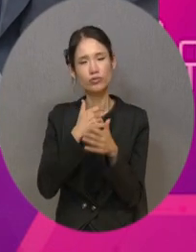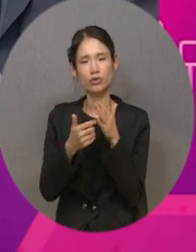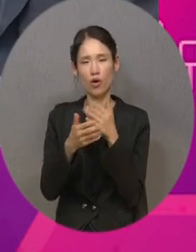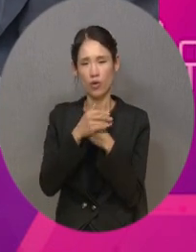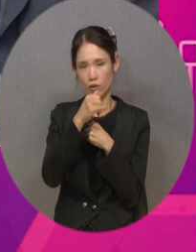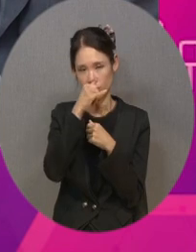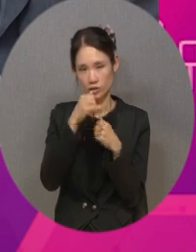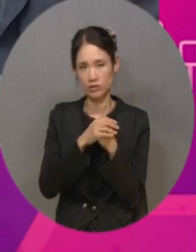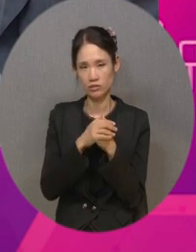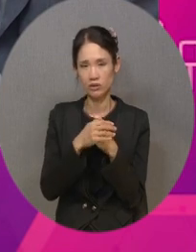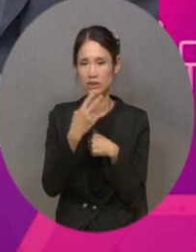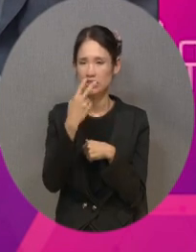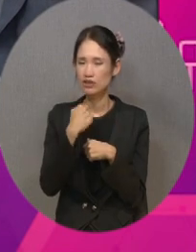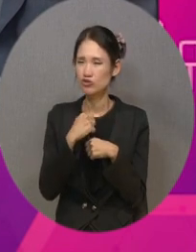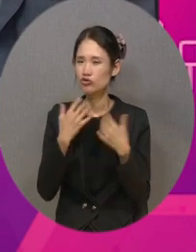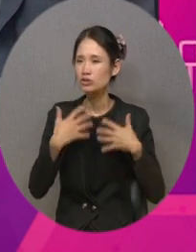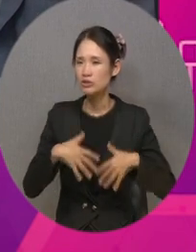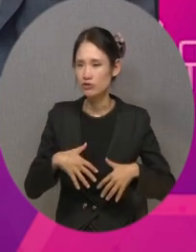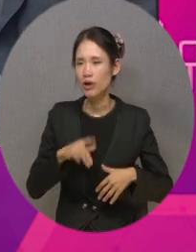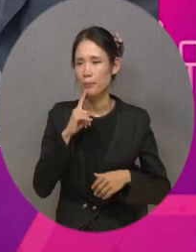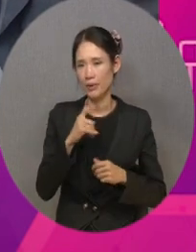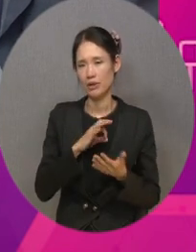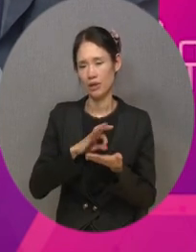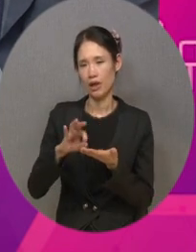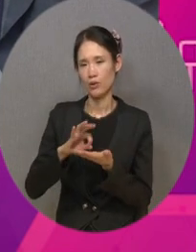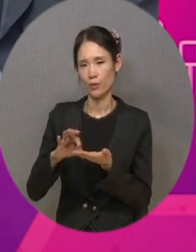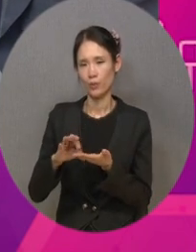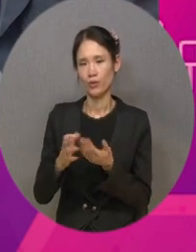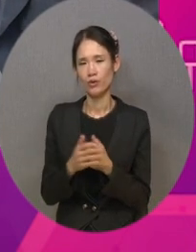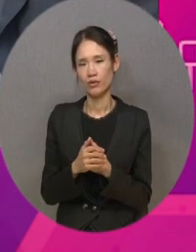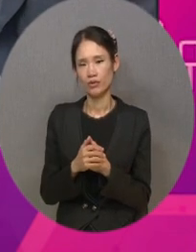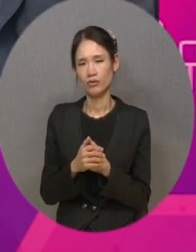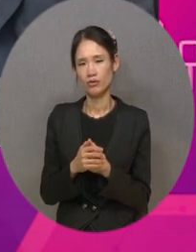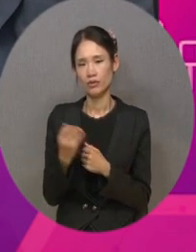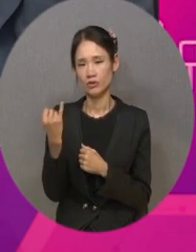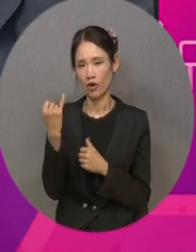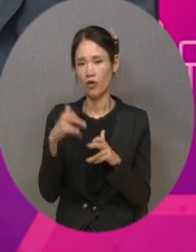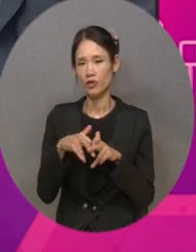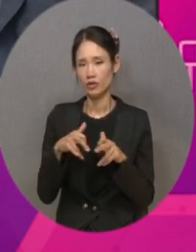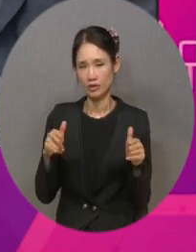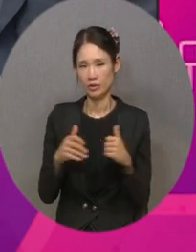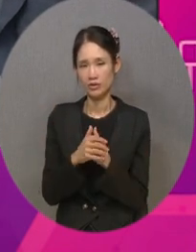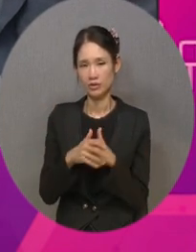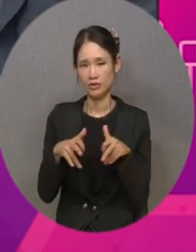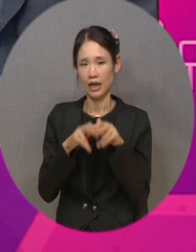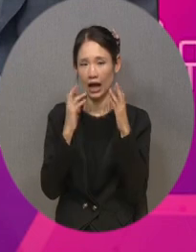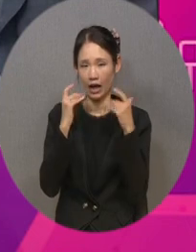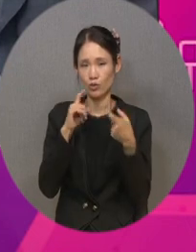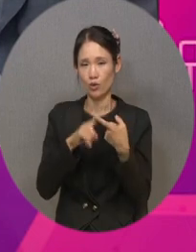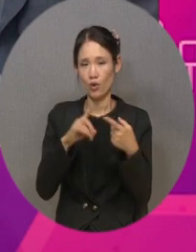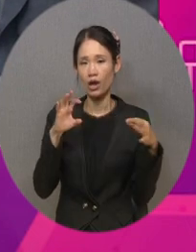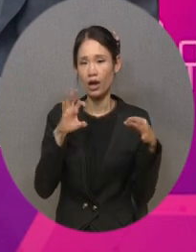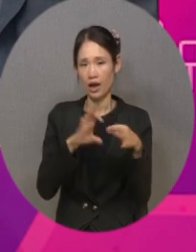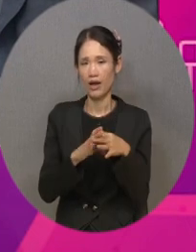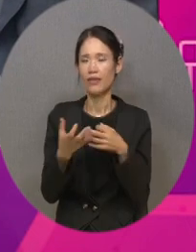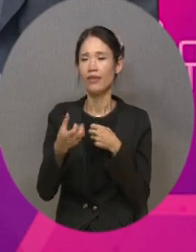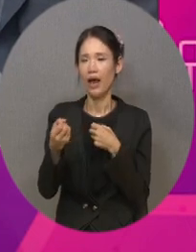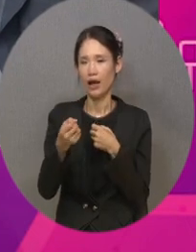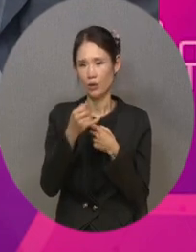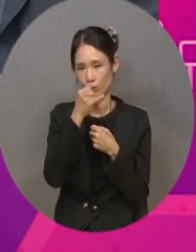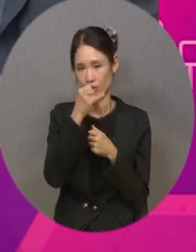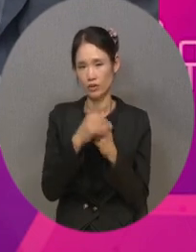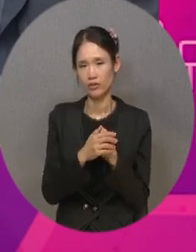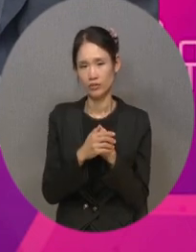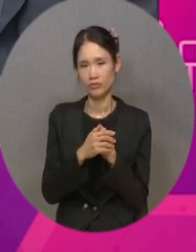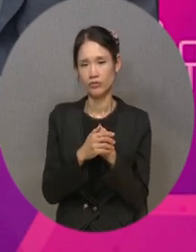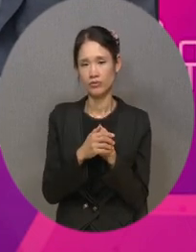갖거든요. 이중의 취약성이라고 우리가 많이 하는데, 그래서 여성 장애인, 장애 아동에 관한 세션이 또 따로 있고요.